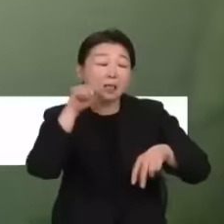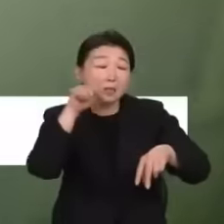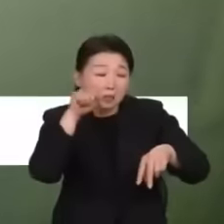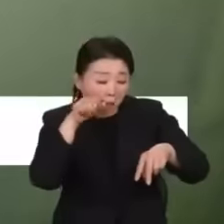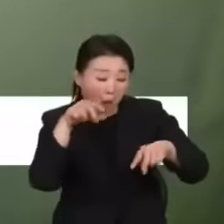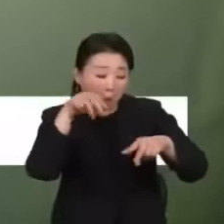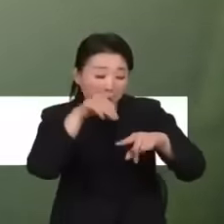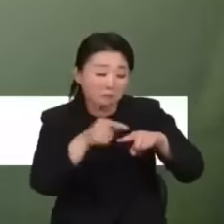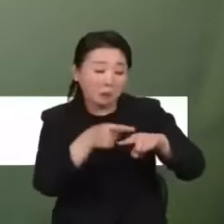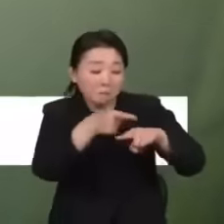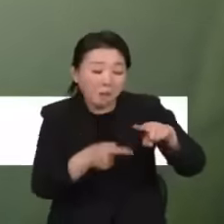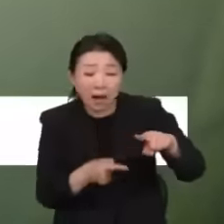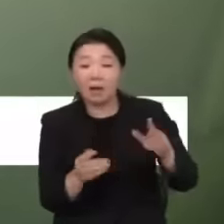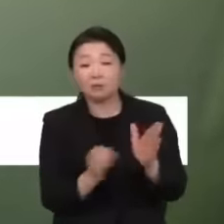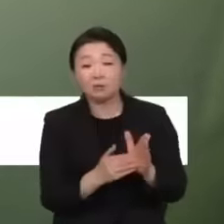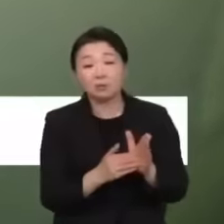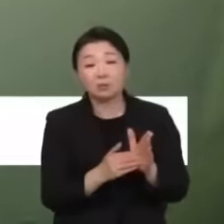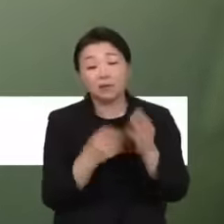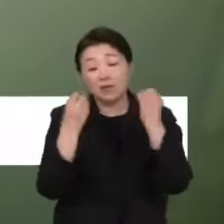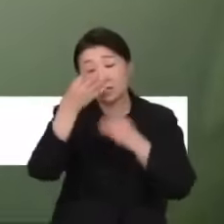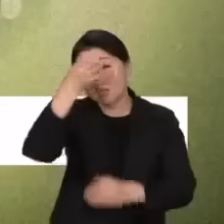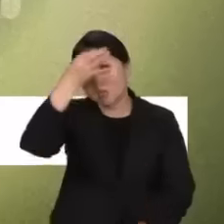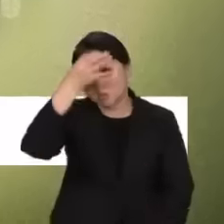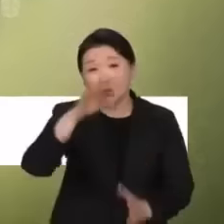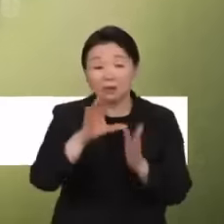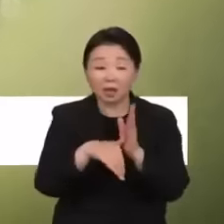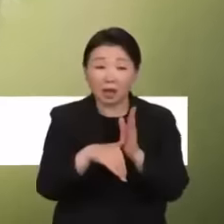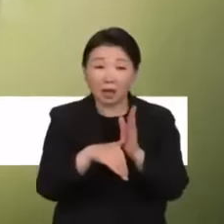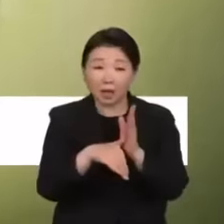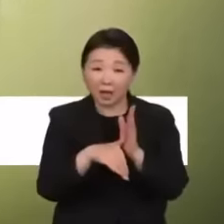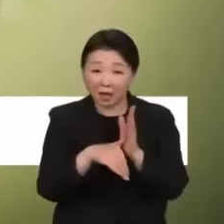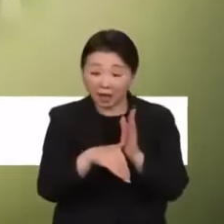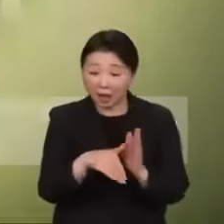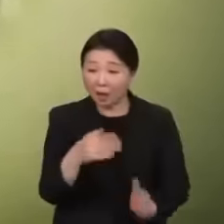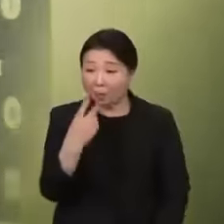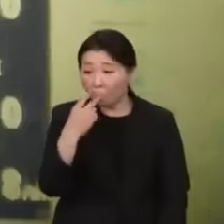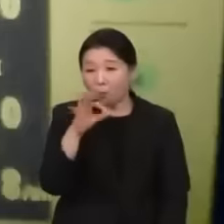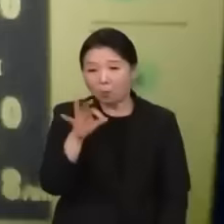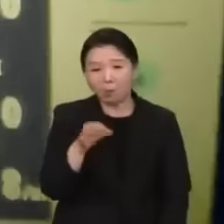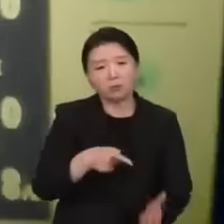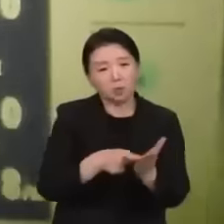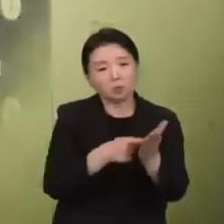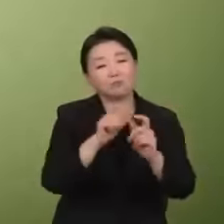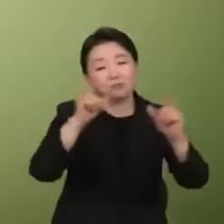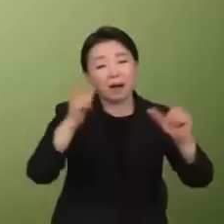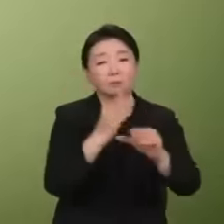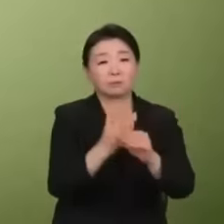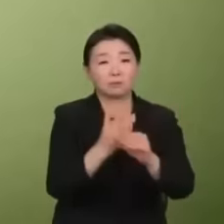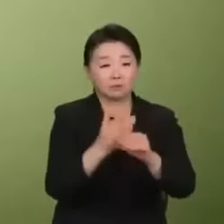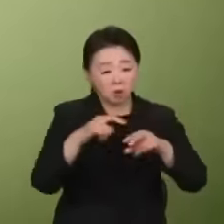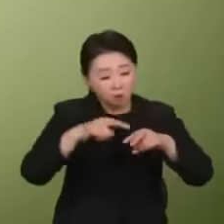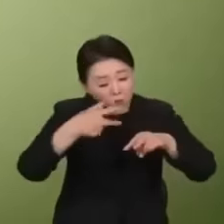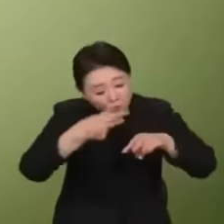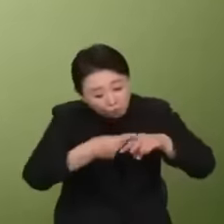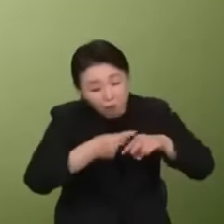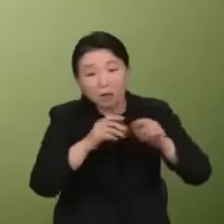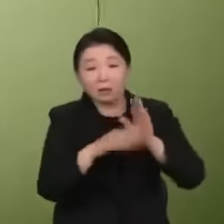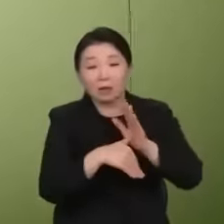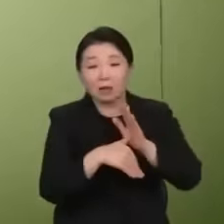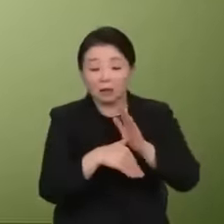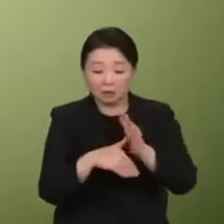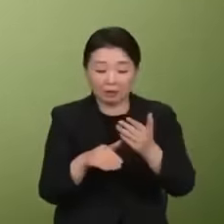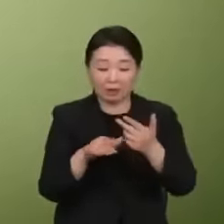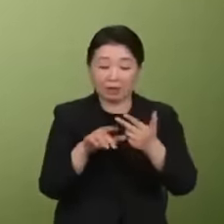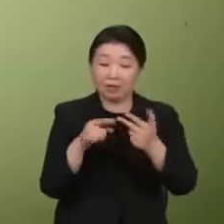등 신의료기술로 승인된 시술의 보험금 청구는 급증하고 있습니다. 무릎주사의 경우 지난해